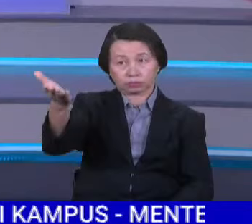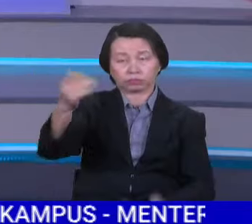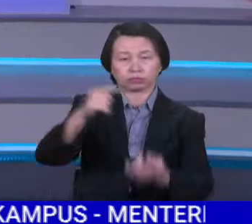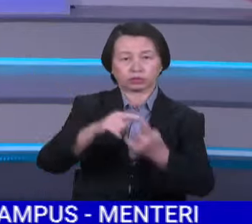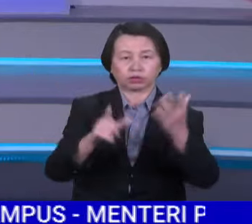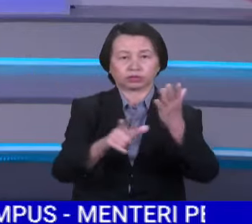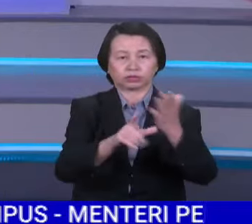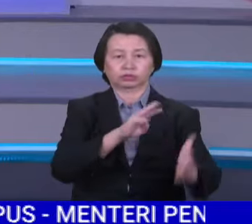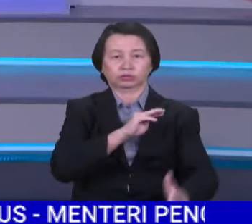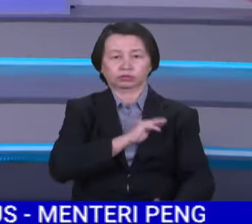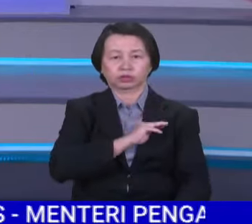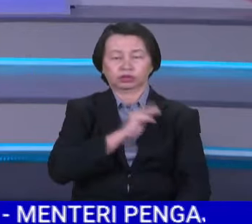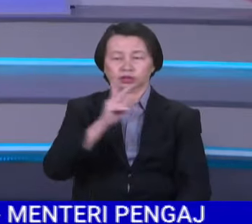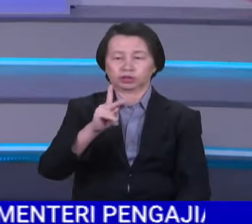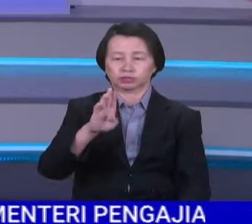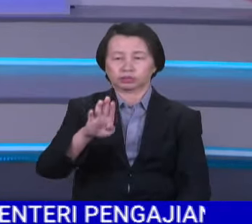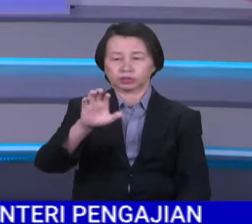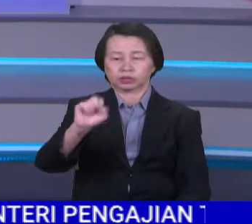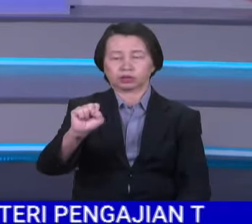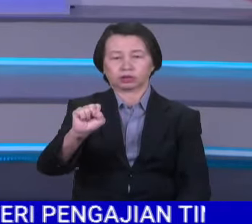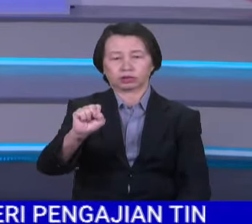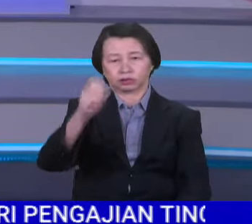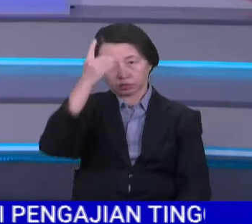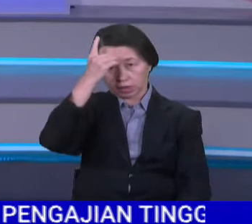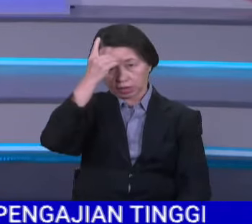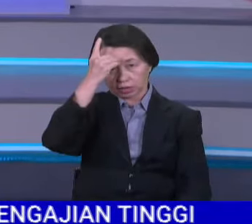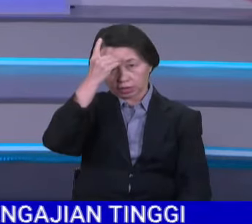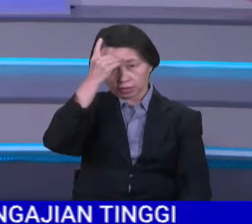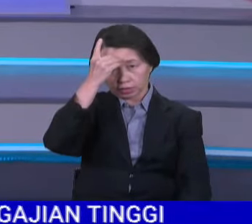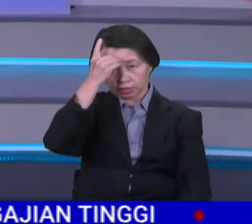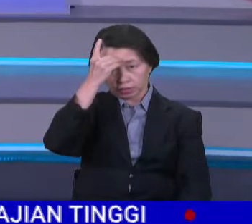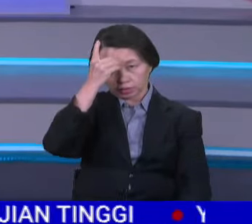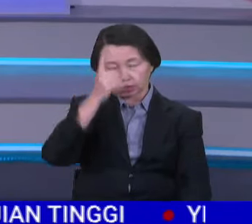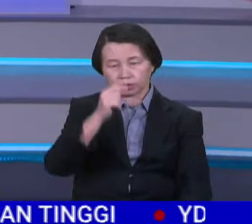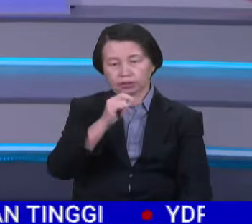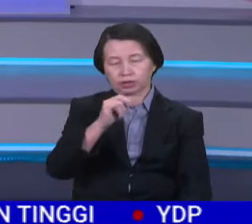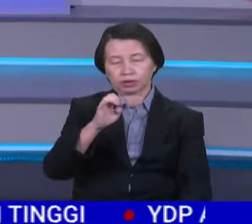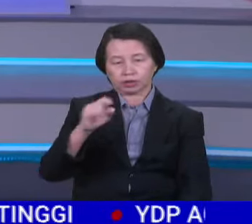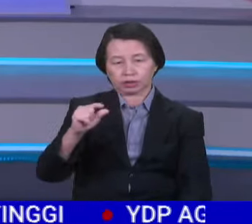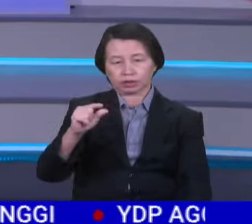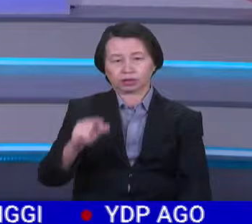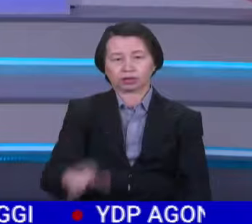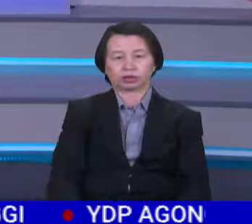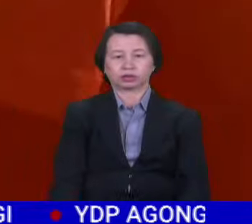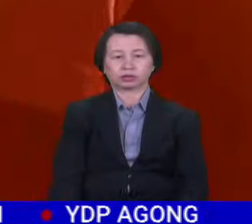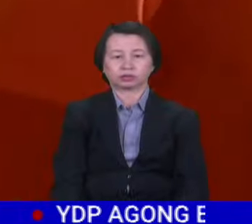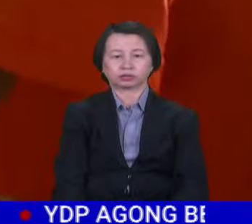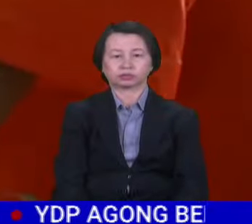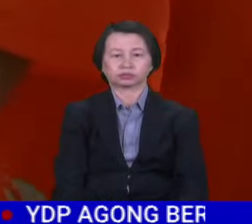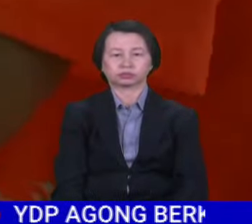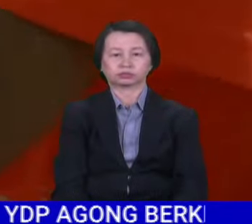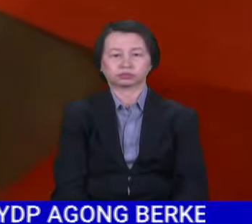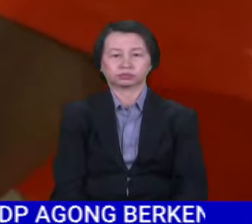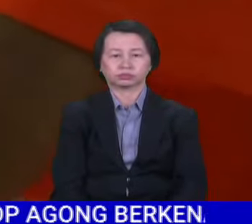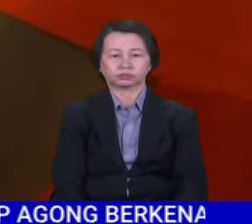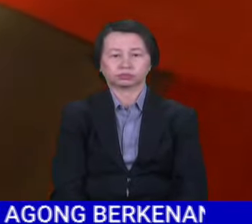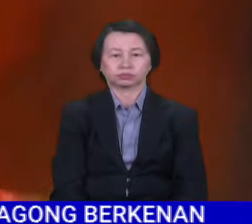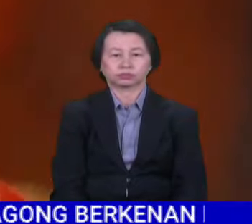kepada timbalan Menteri belia dan sukan Dato Siti dan ke Rabu ini Hai